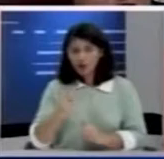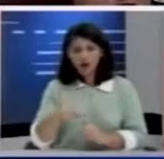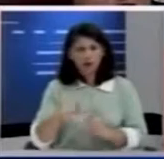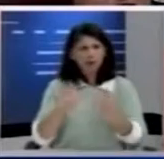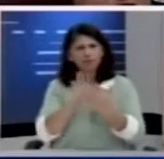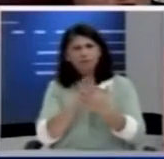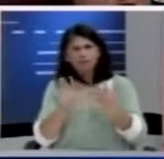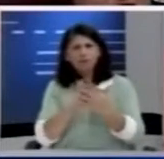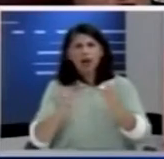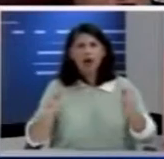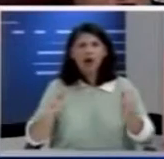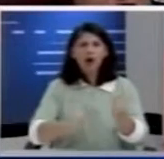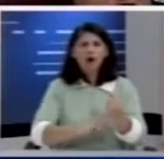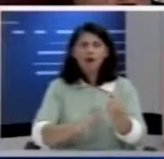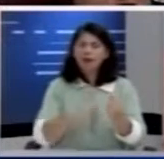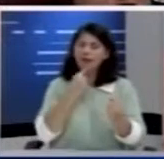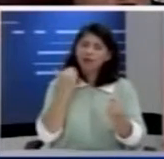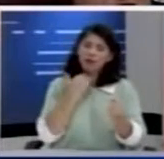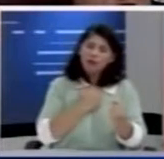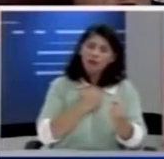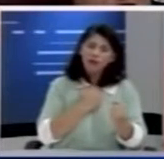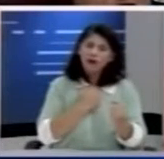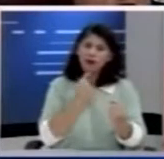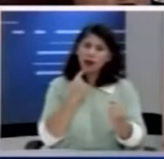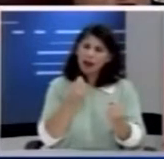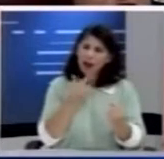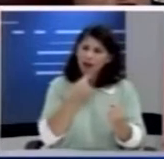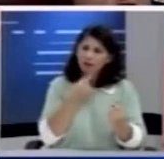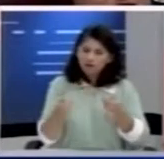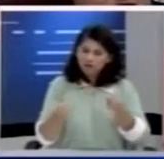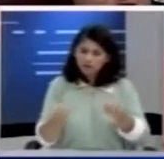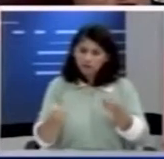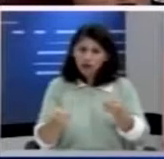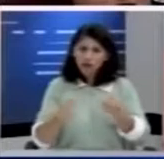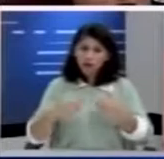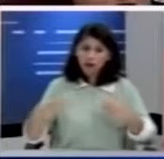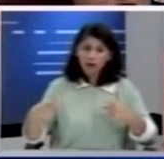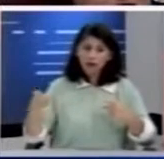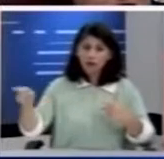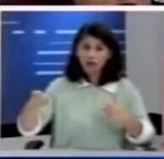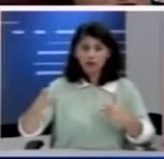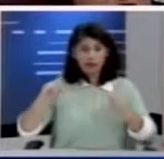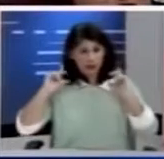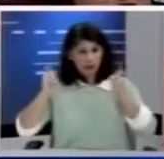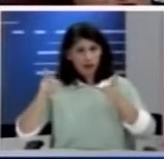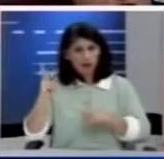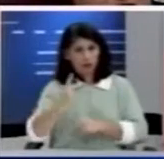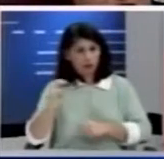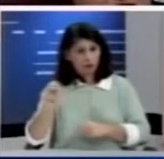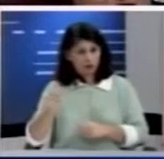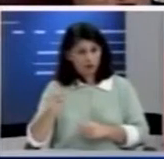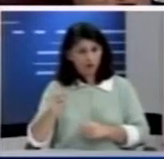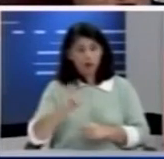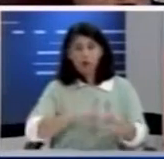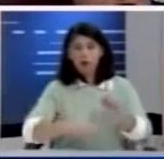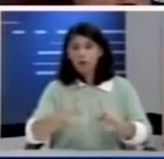σε οργή, είναι εύκολο θύμα και εύκολο θύραμα και χειραγώγησης από τους εχθρούς της δημοκρατίας και του κοινοβουλευτισμού,